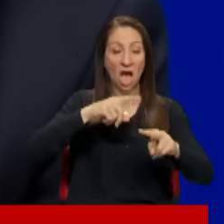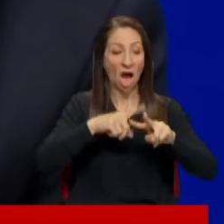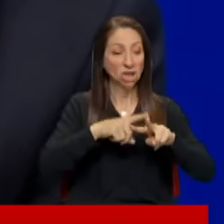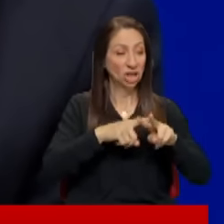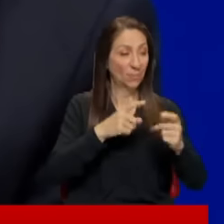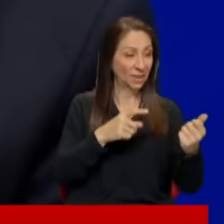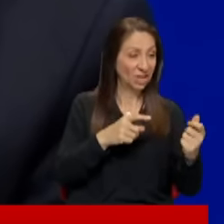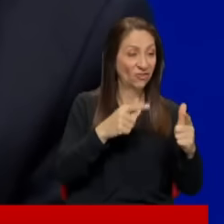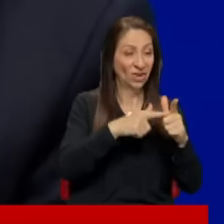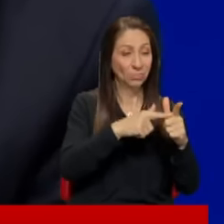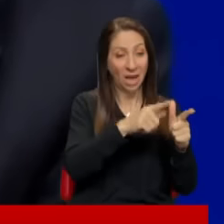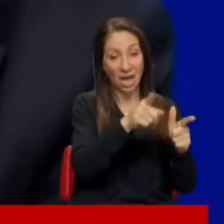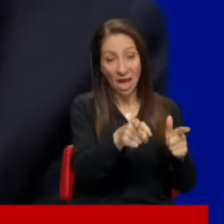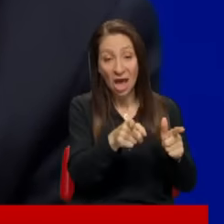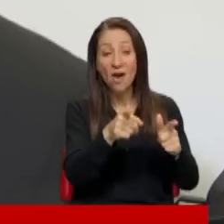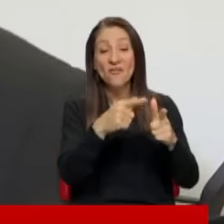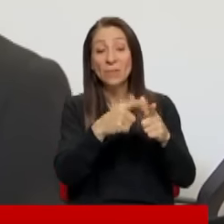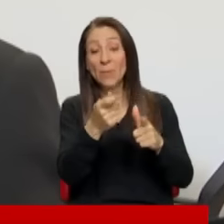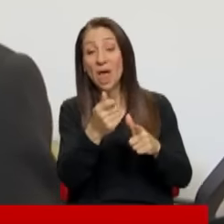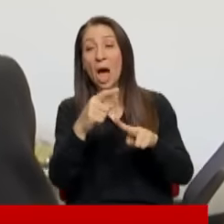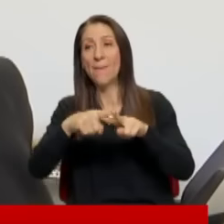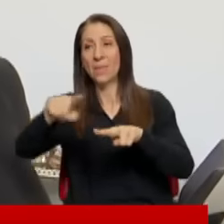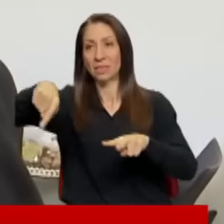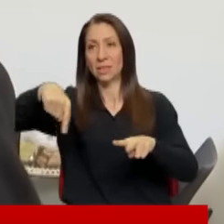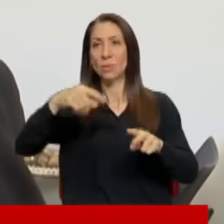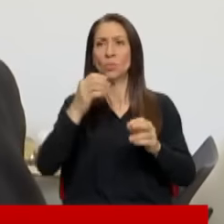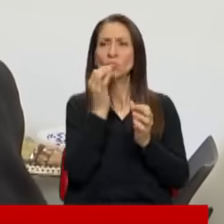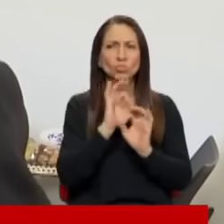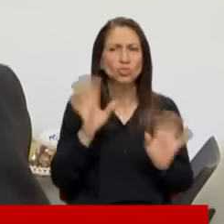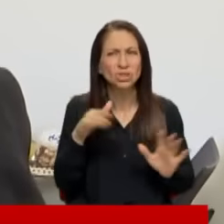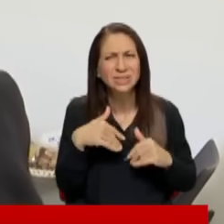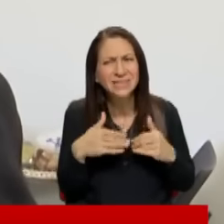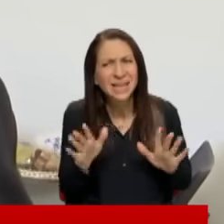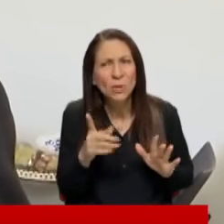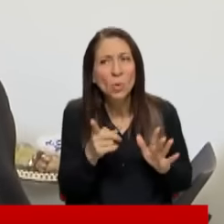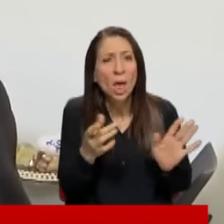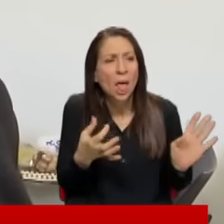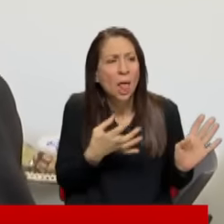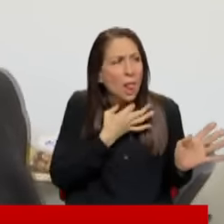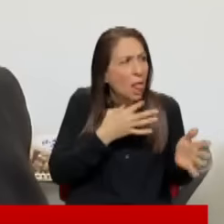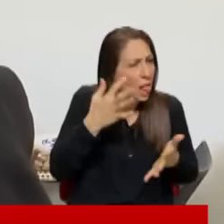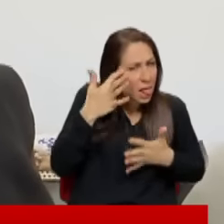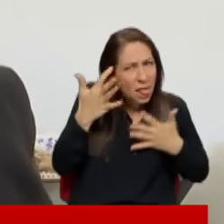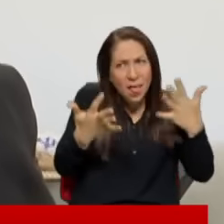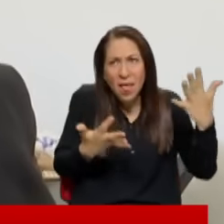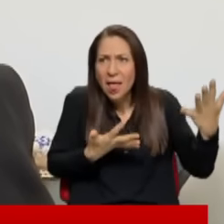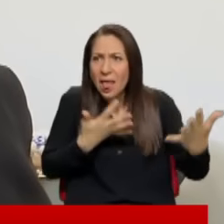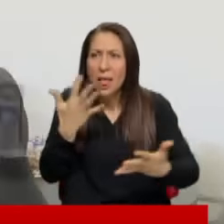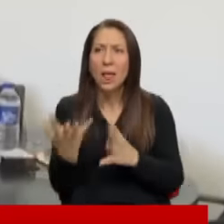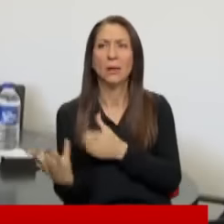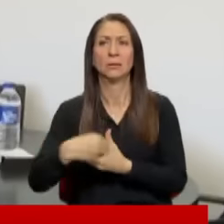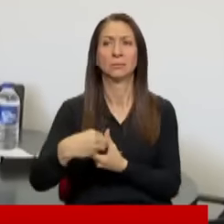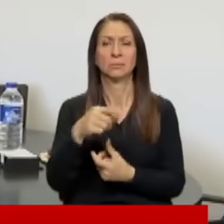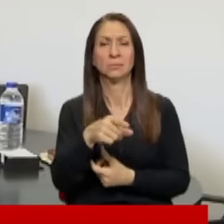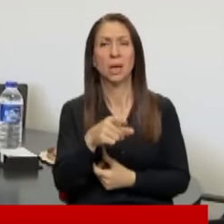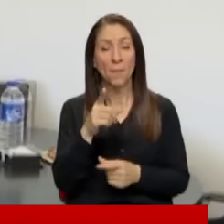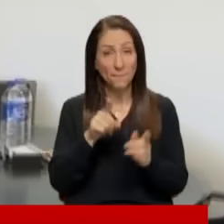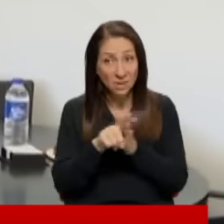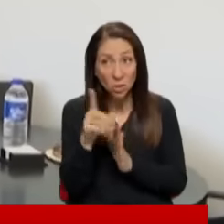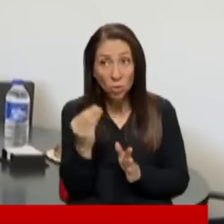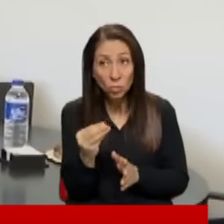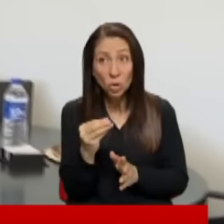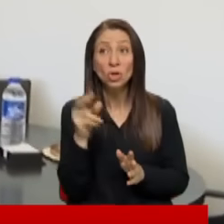parası Fatma'ya, Fatma'nın parası Ahmet'e. Müthiş buluş falan değil yani. Bu çaresizliğin sonucunda devreye aldıkları bir şey. Başarılı oldu